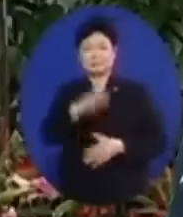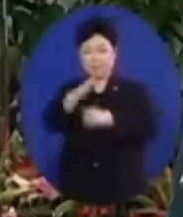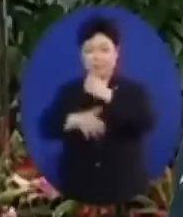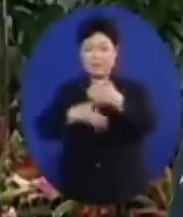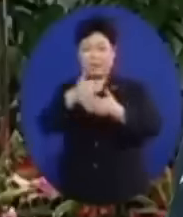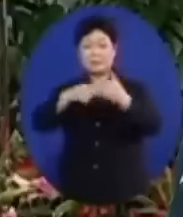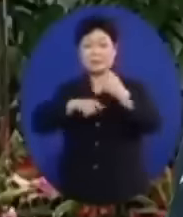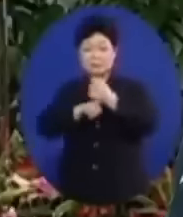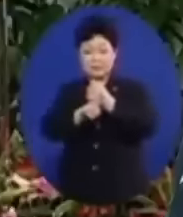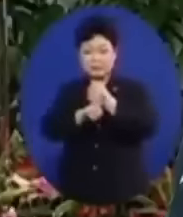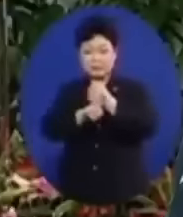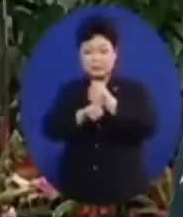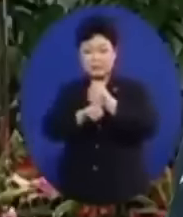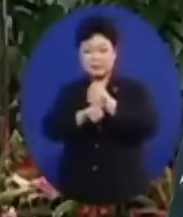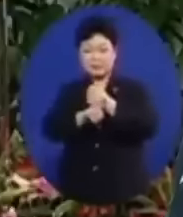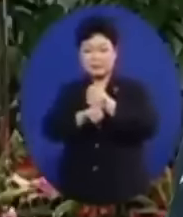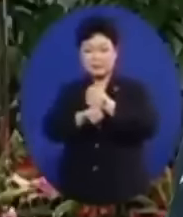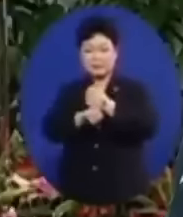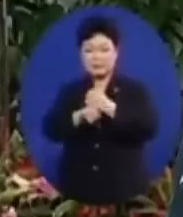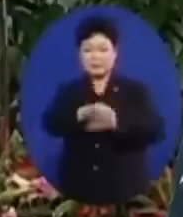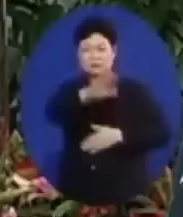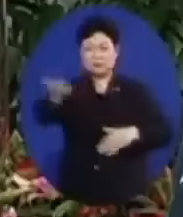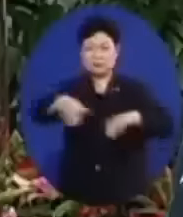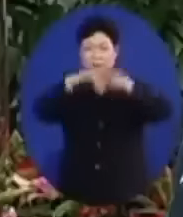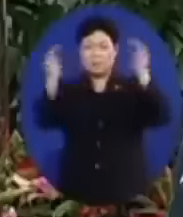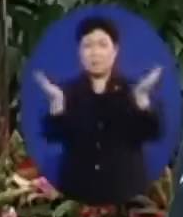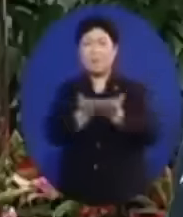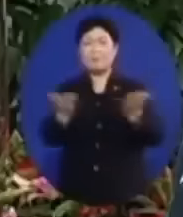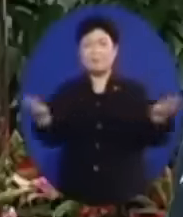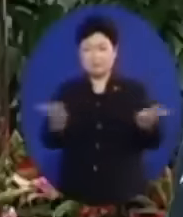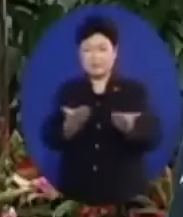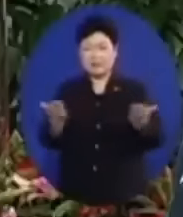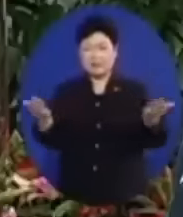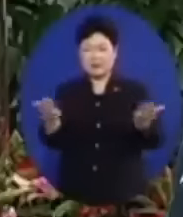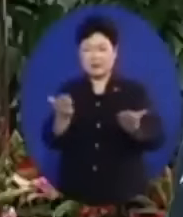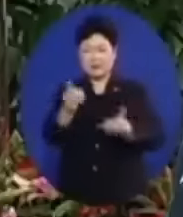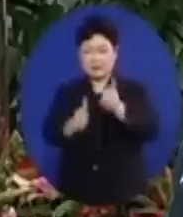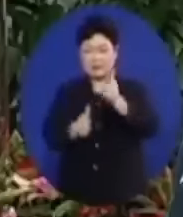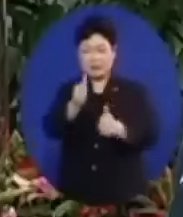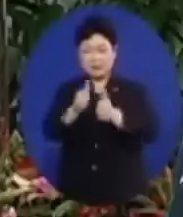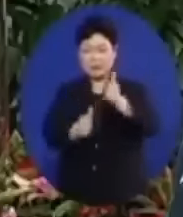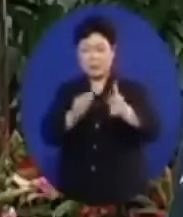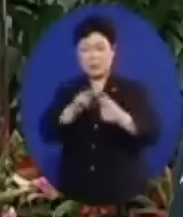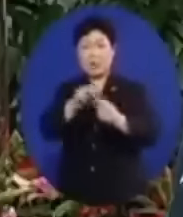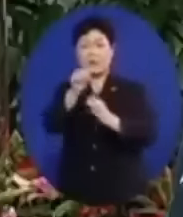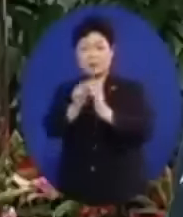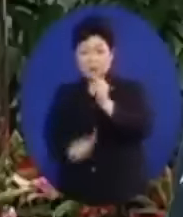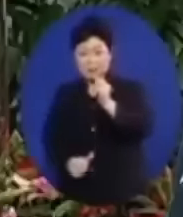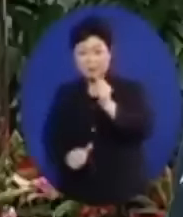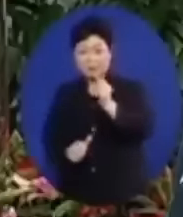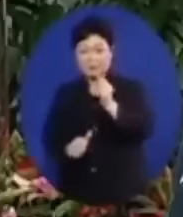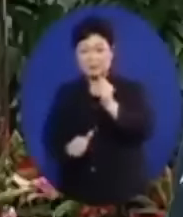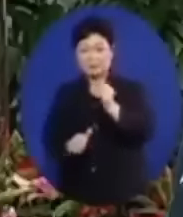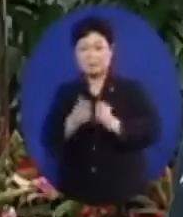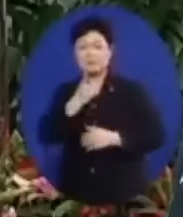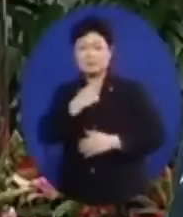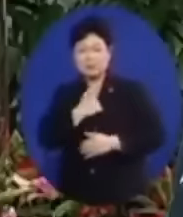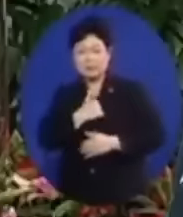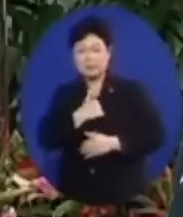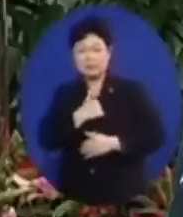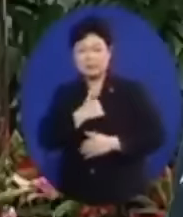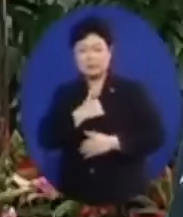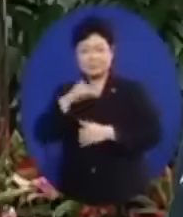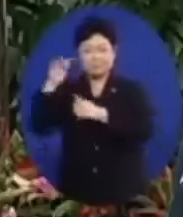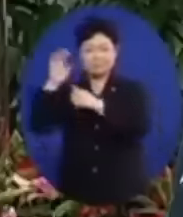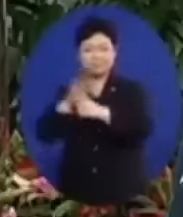하나님의 뜻은 우리를 범사에 시험과 낭패를 당하여